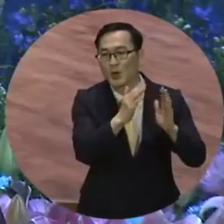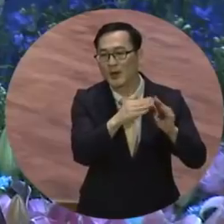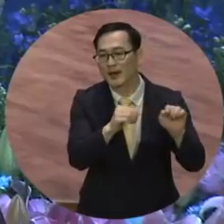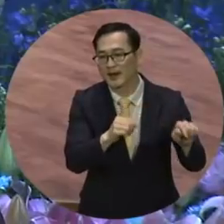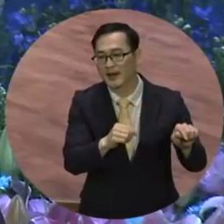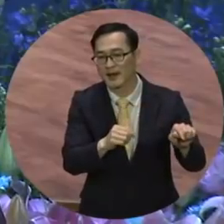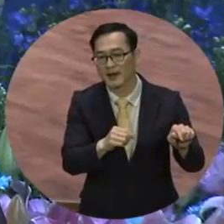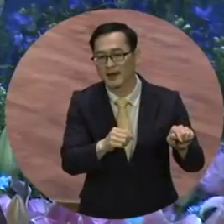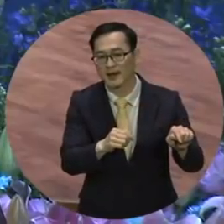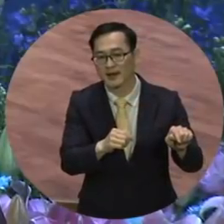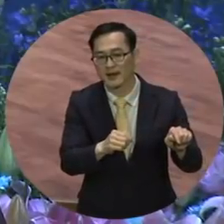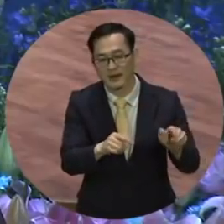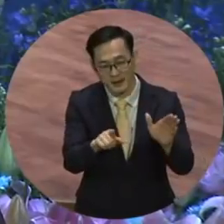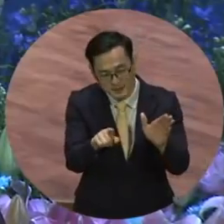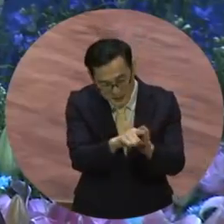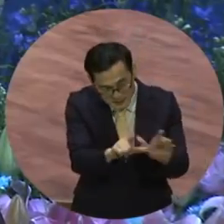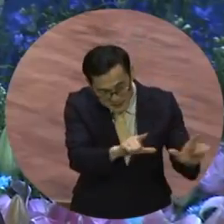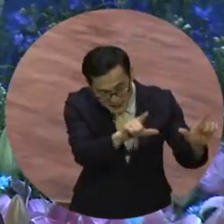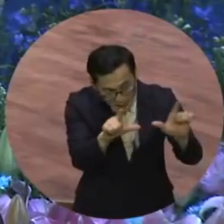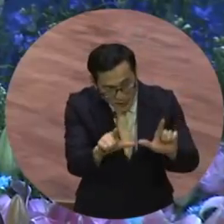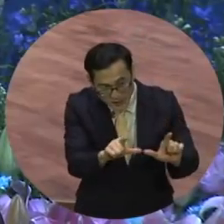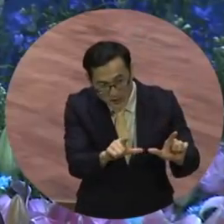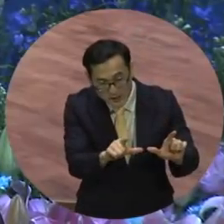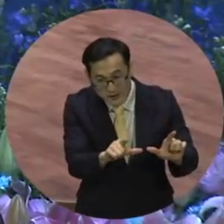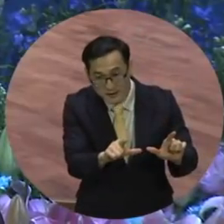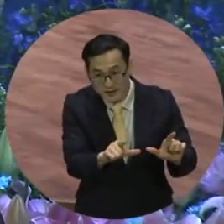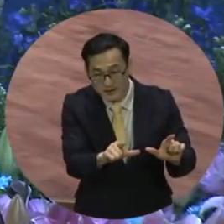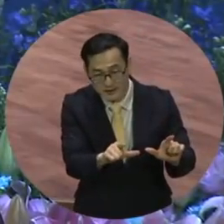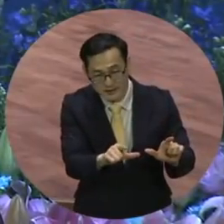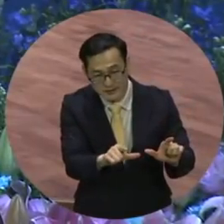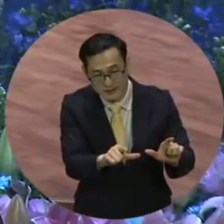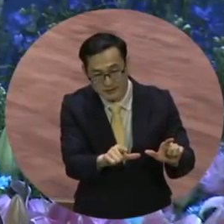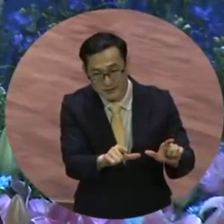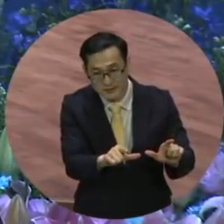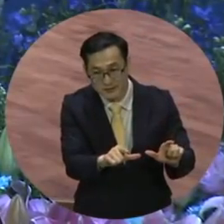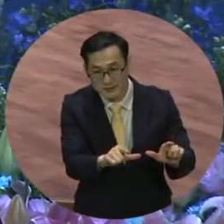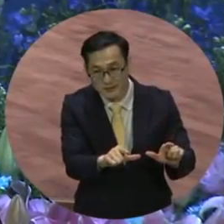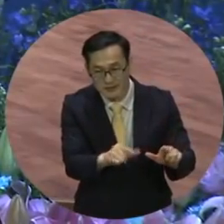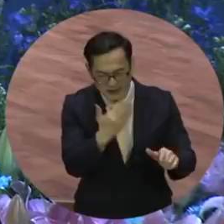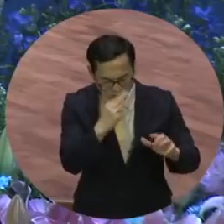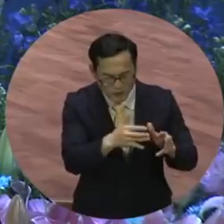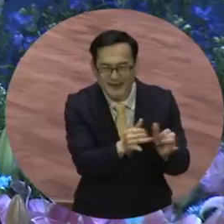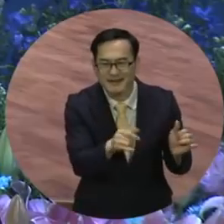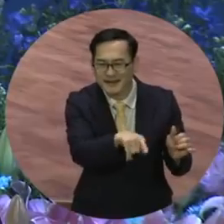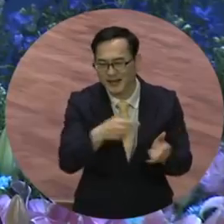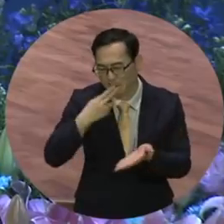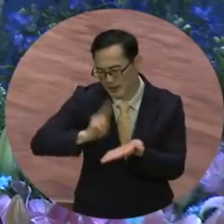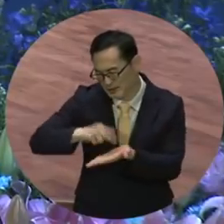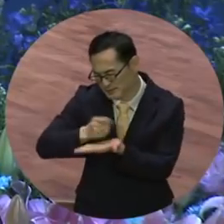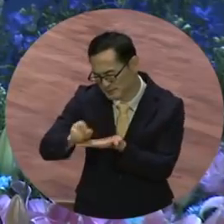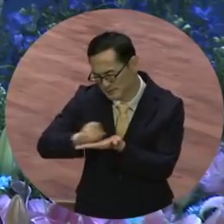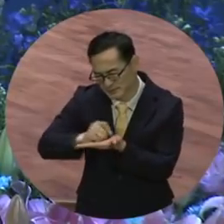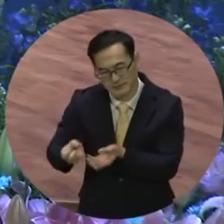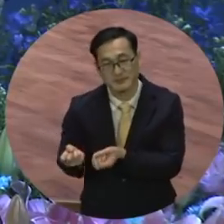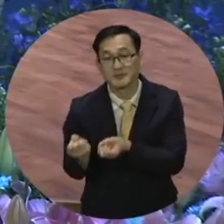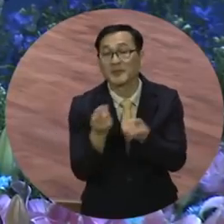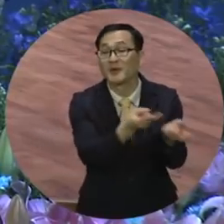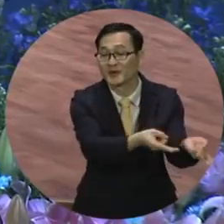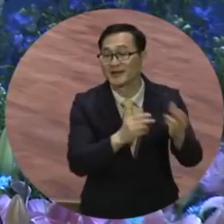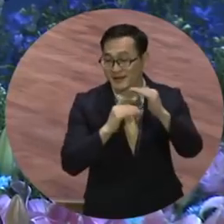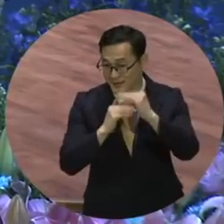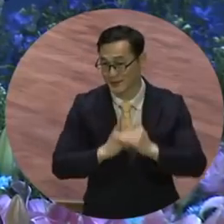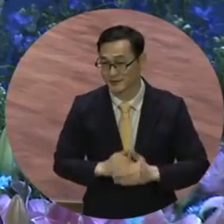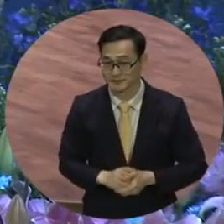교회의 신앙생활을 하고 있는 그러한 유대인들에게 보낸 편지예요.